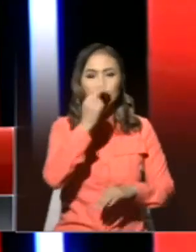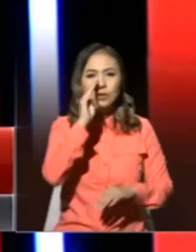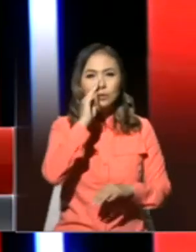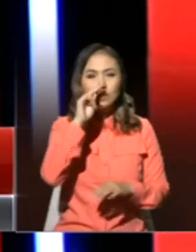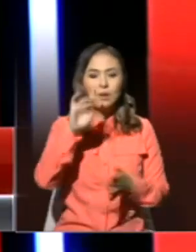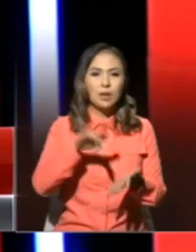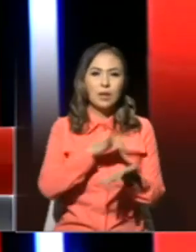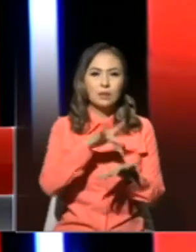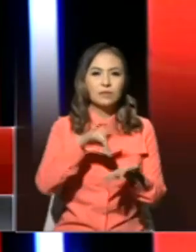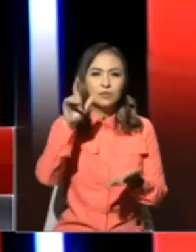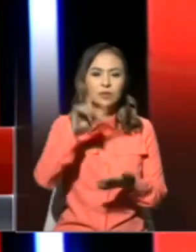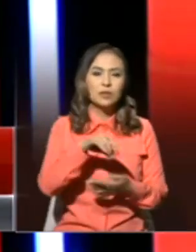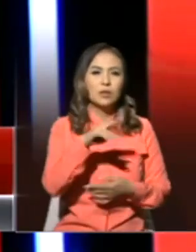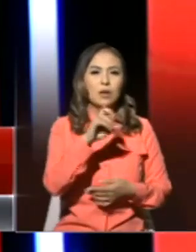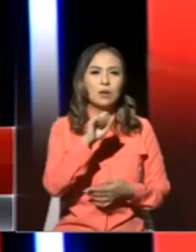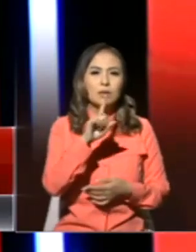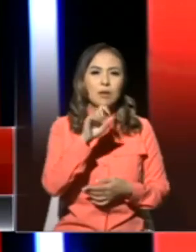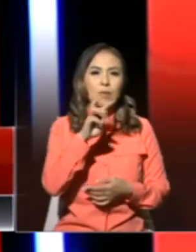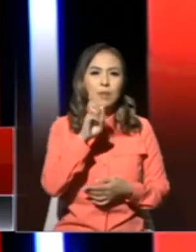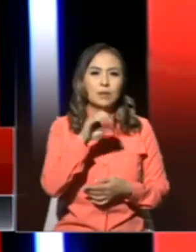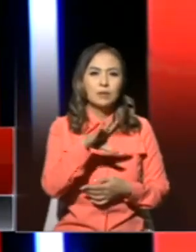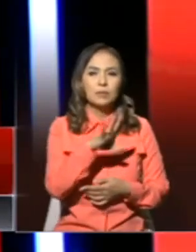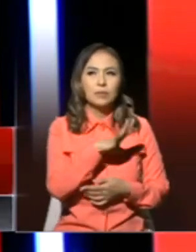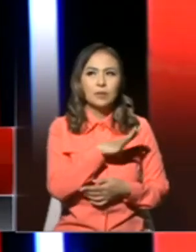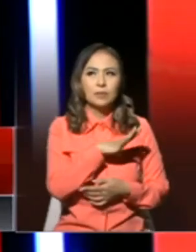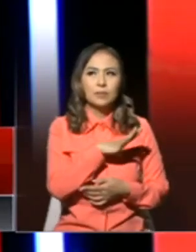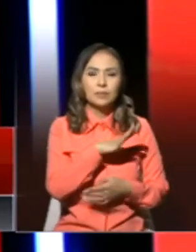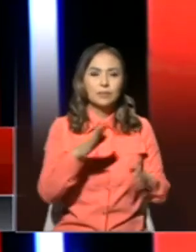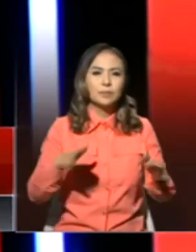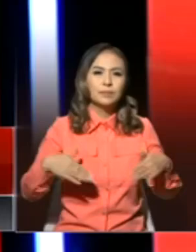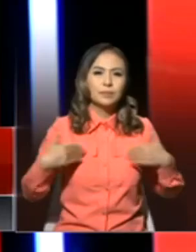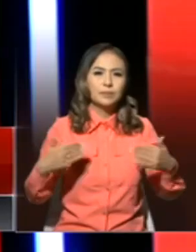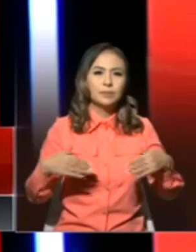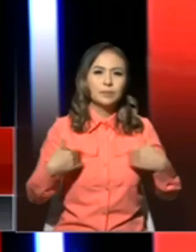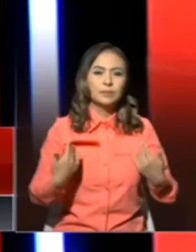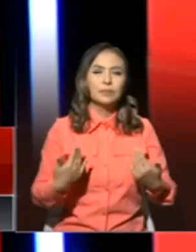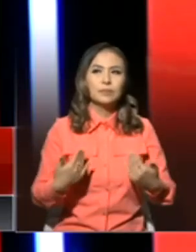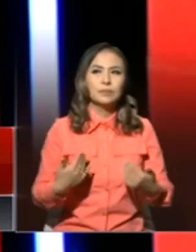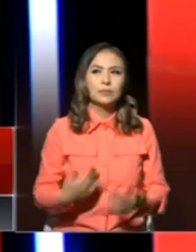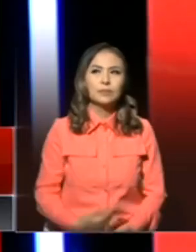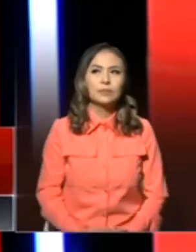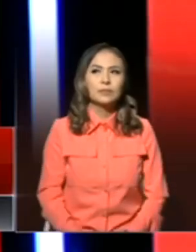қаласының тұрғыны Жаманқараев азамат қазір байланыста. Азамат мырза, ассалаумағалейкум.